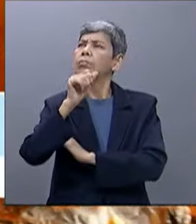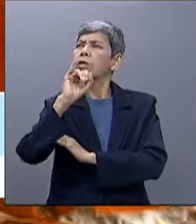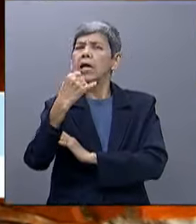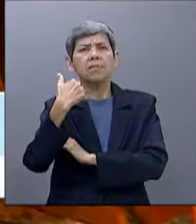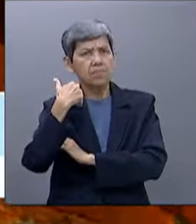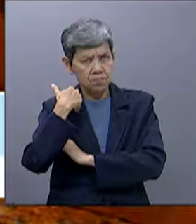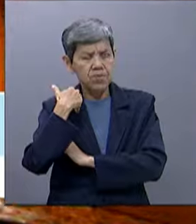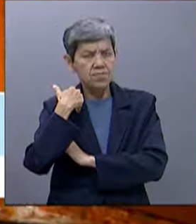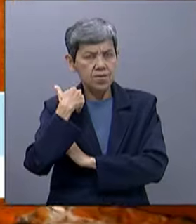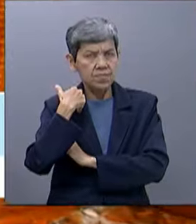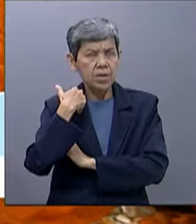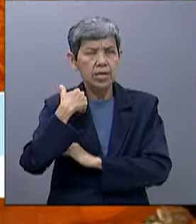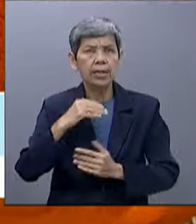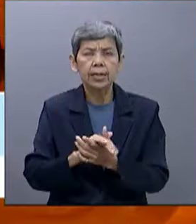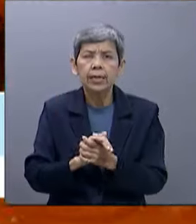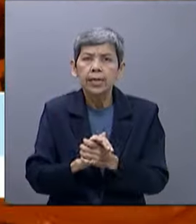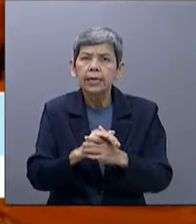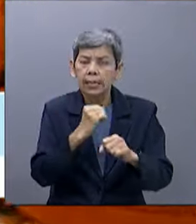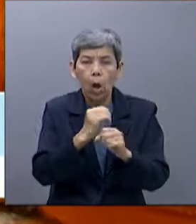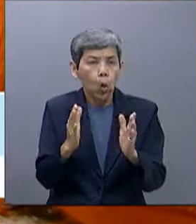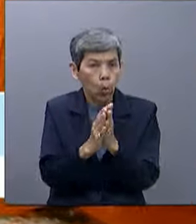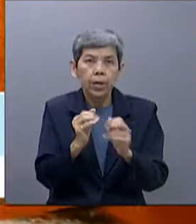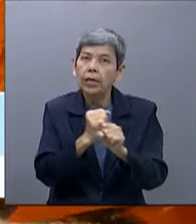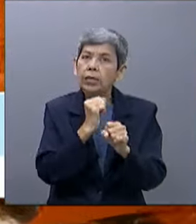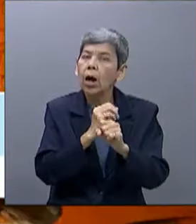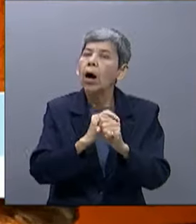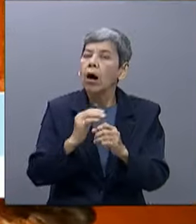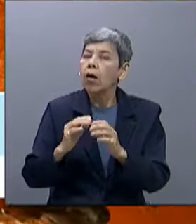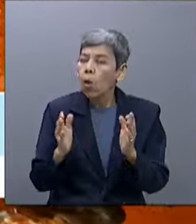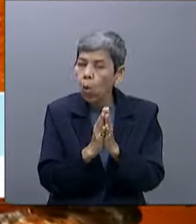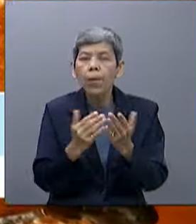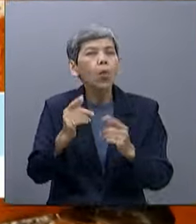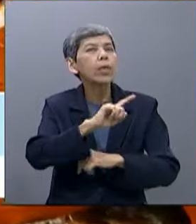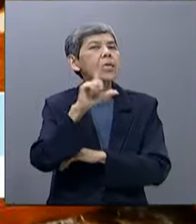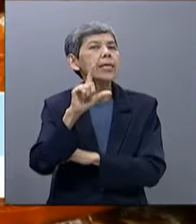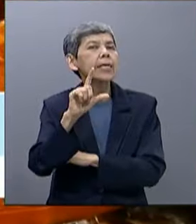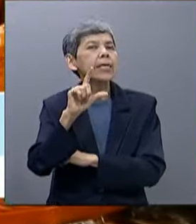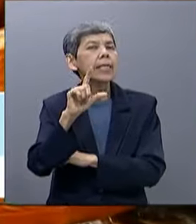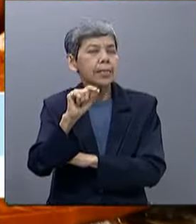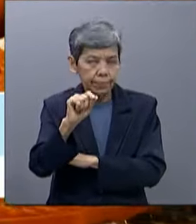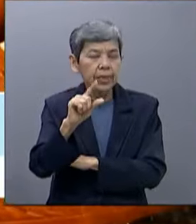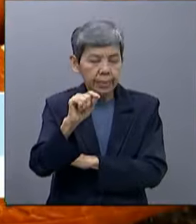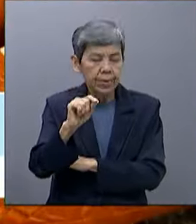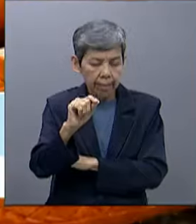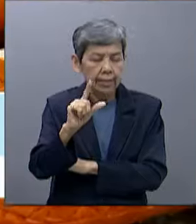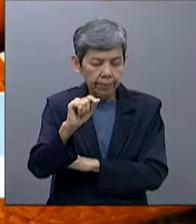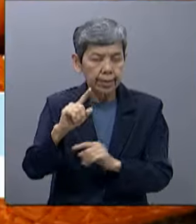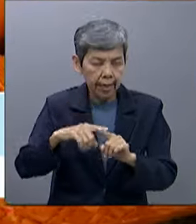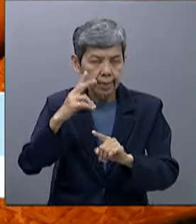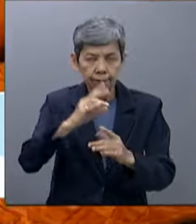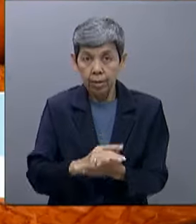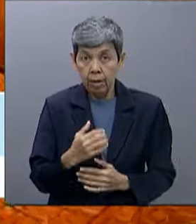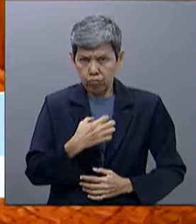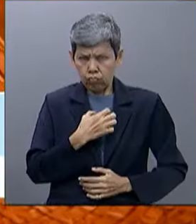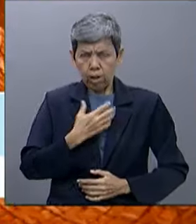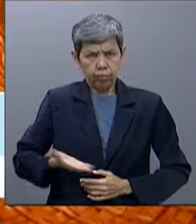คุกครับเข้ามาร่วมขบวนแห่ของเราด้วยในวันที่20ในคืนวันที่20ก็เข้ามาด้วยนะครับ เพราะฉะนั้นก็